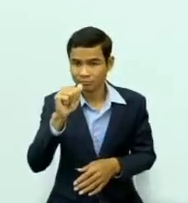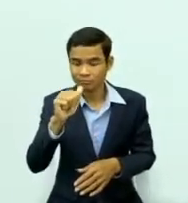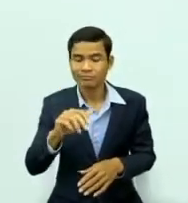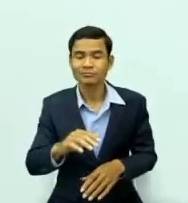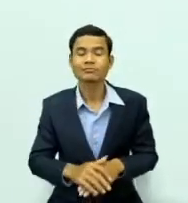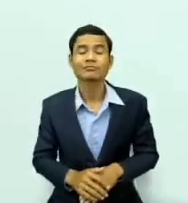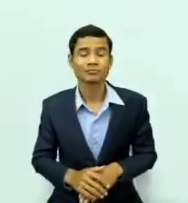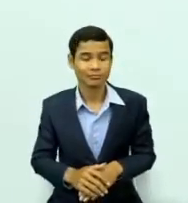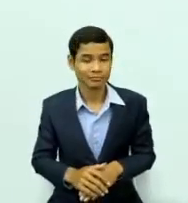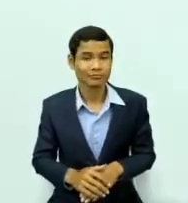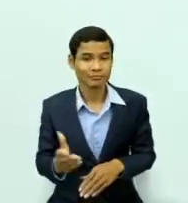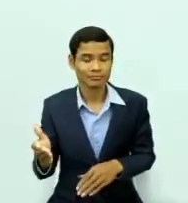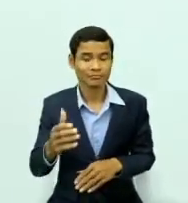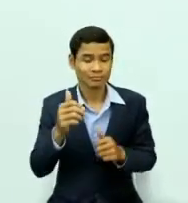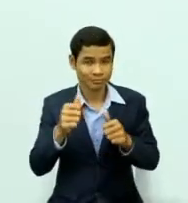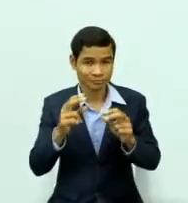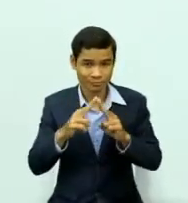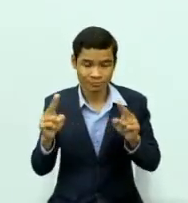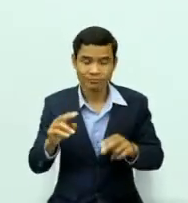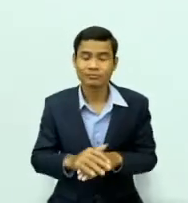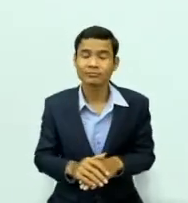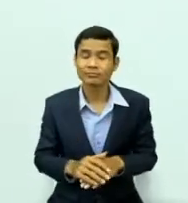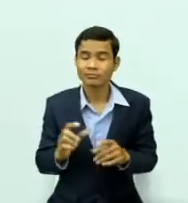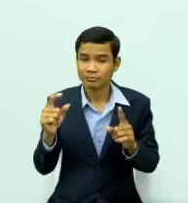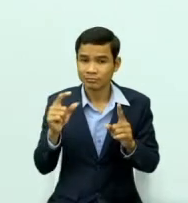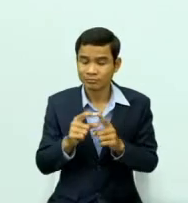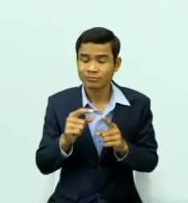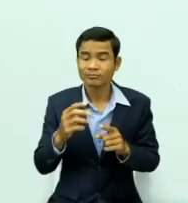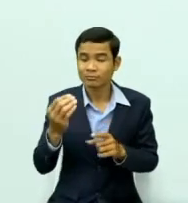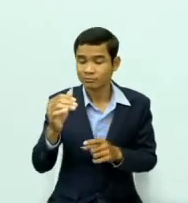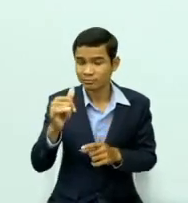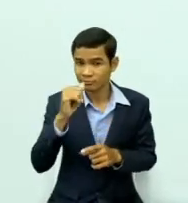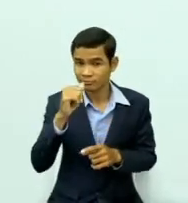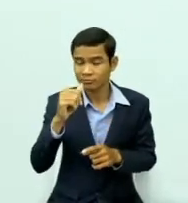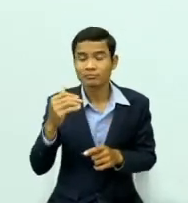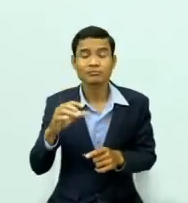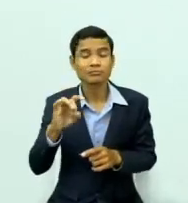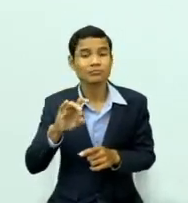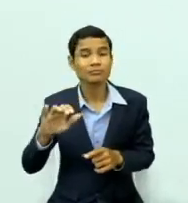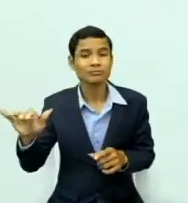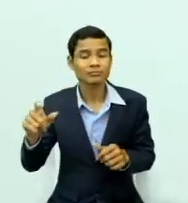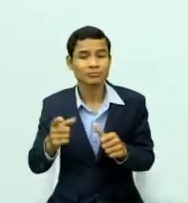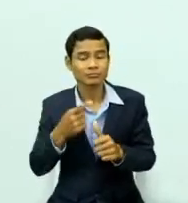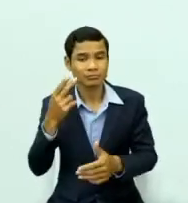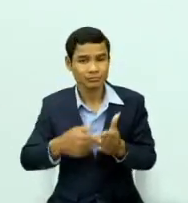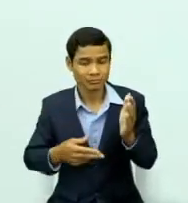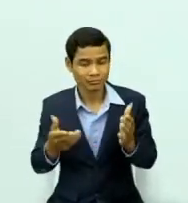nhằm. Chà lõ nha con. Ta bị nhằm miên sô đam một vầy đá con.